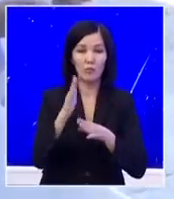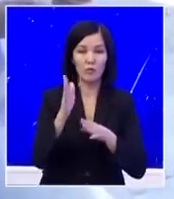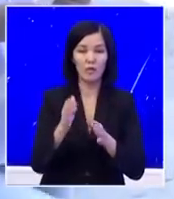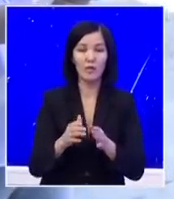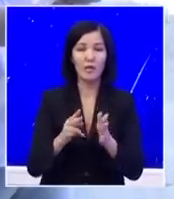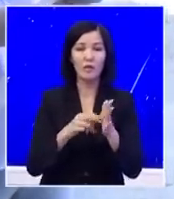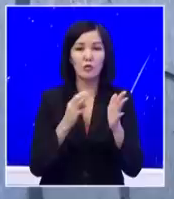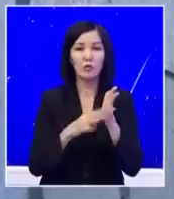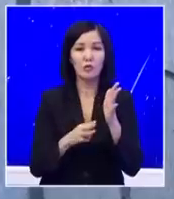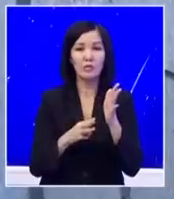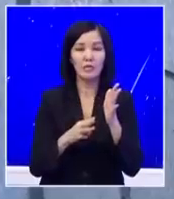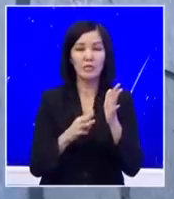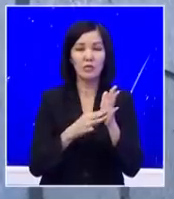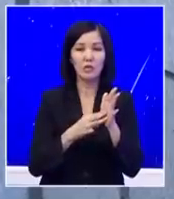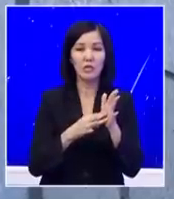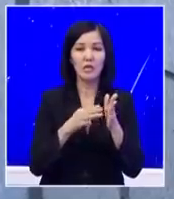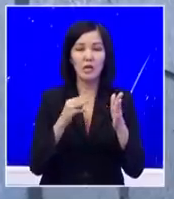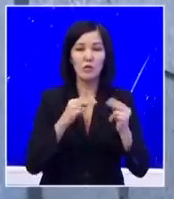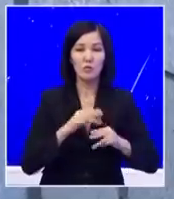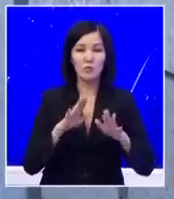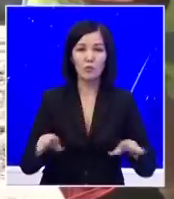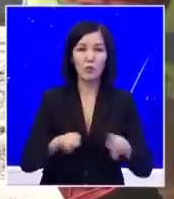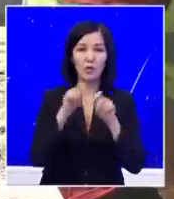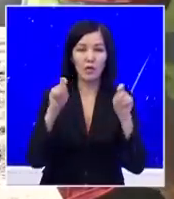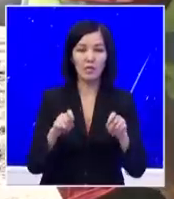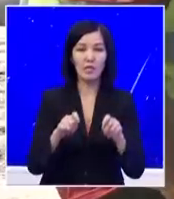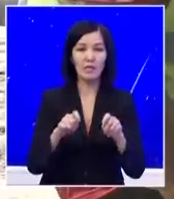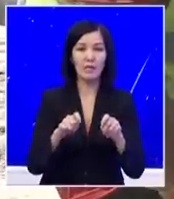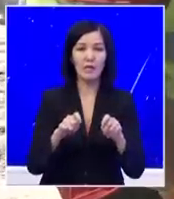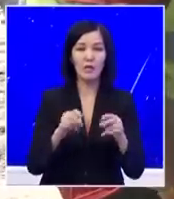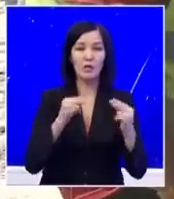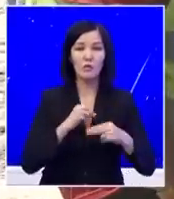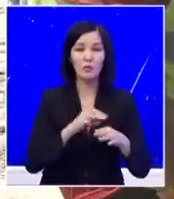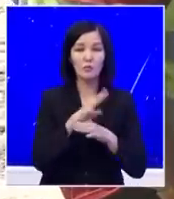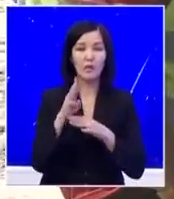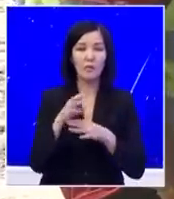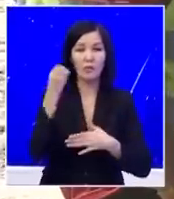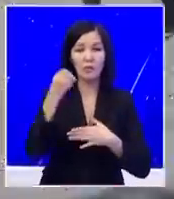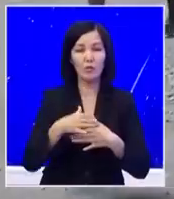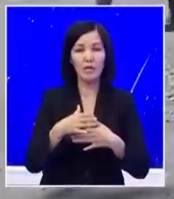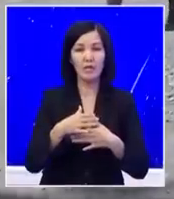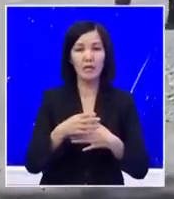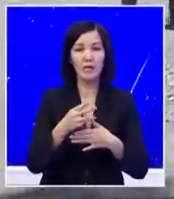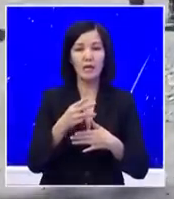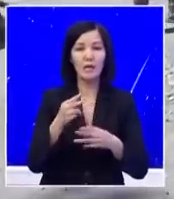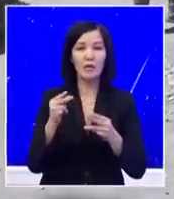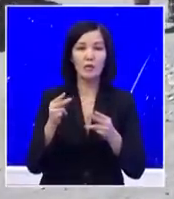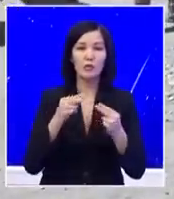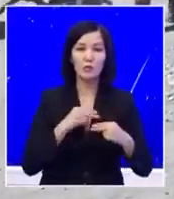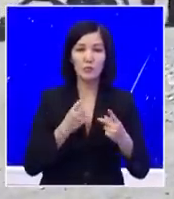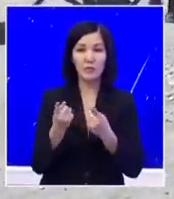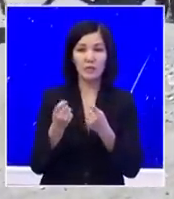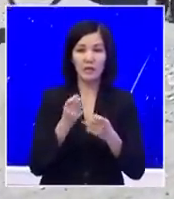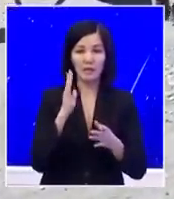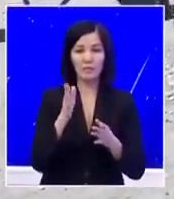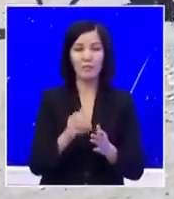қарастырылыпты. 787 жаңа жұмыс орны ашылады. Оның тең жартысына жұмыспен қамту орталығы арқылы екі қолға бір күрек